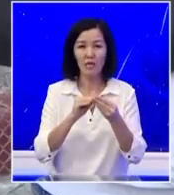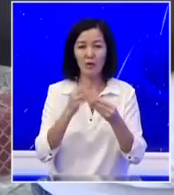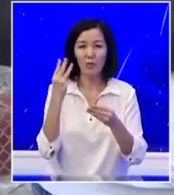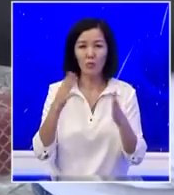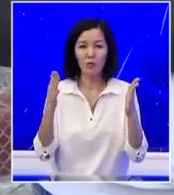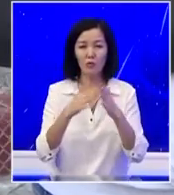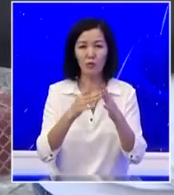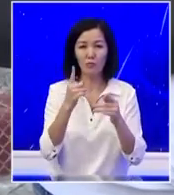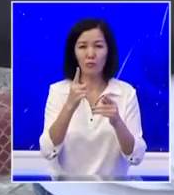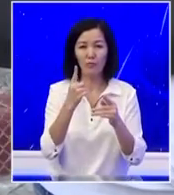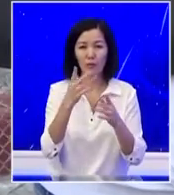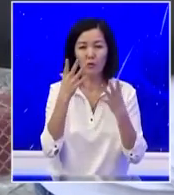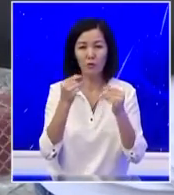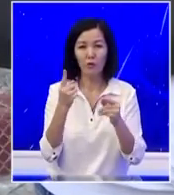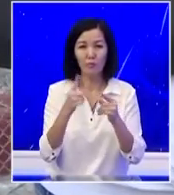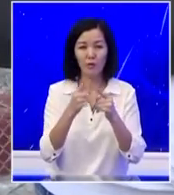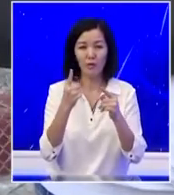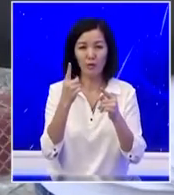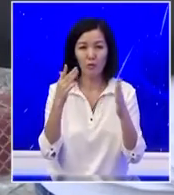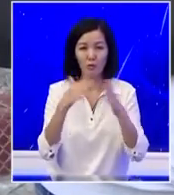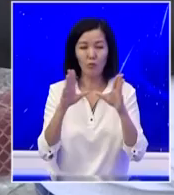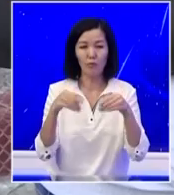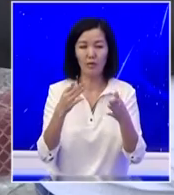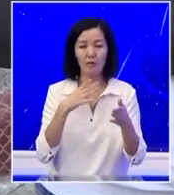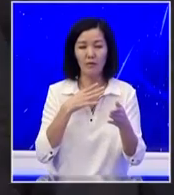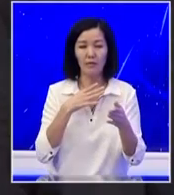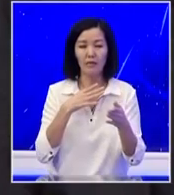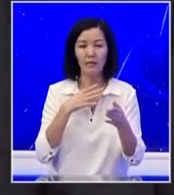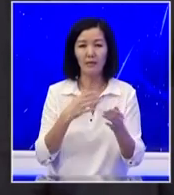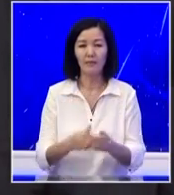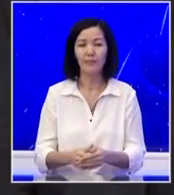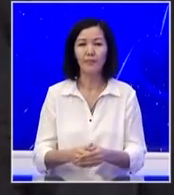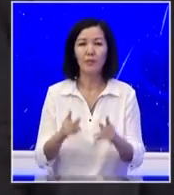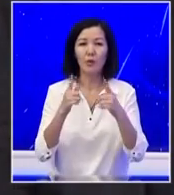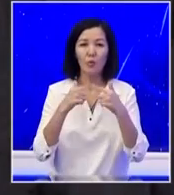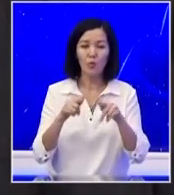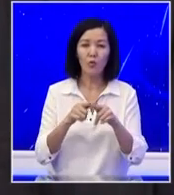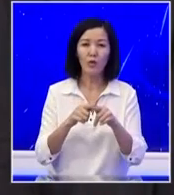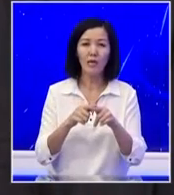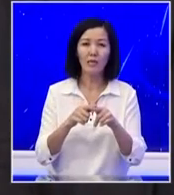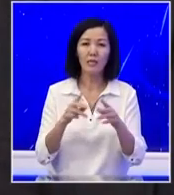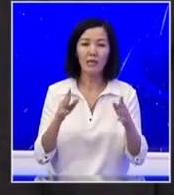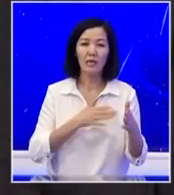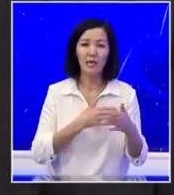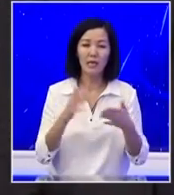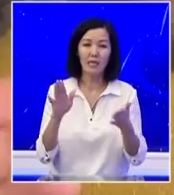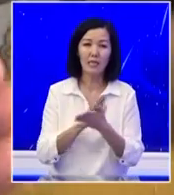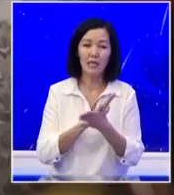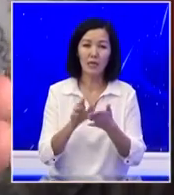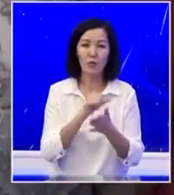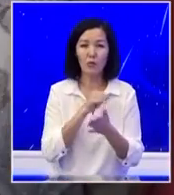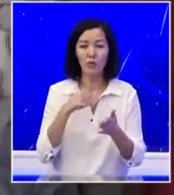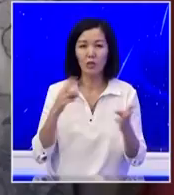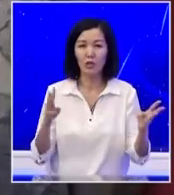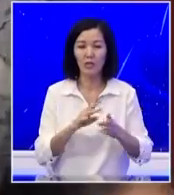үй, күнде бір үй мұқтаж жандарға, көпбалалы жанұяларға беріп жатыр. Қор еріктілері бұл іске білек сыбана кіріскен. Баспананы